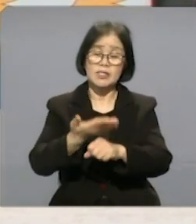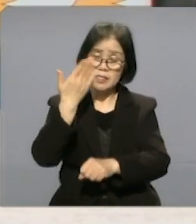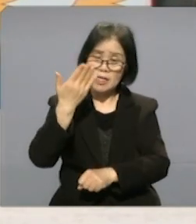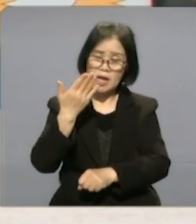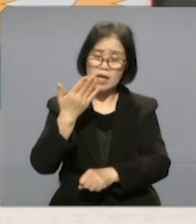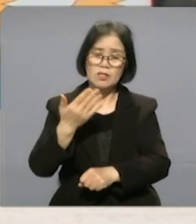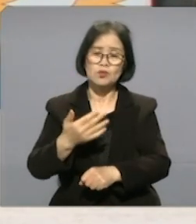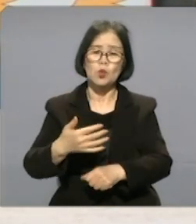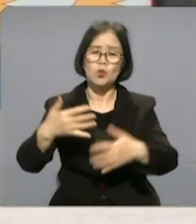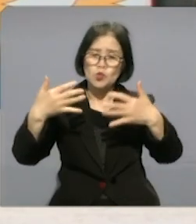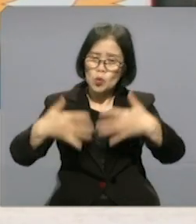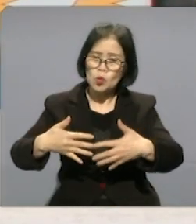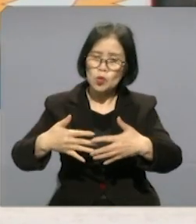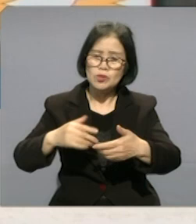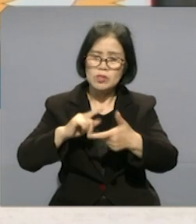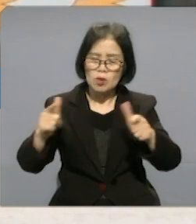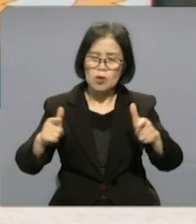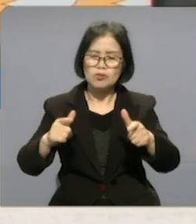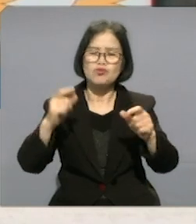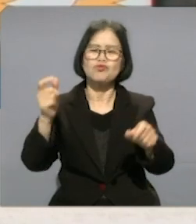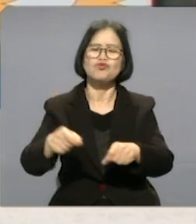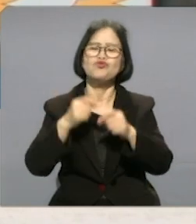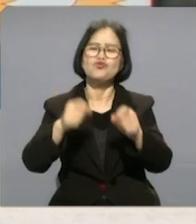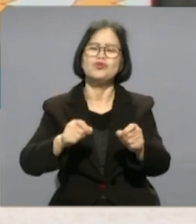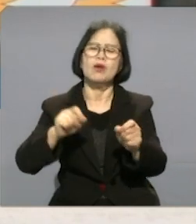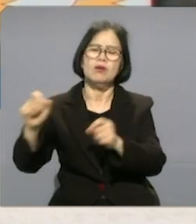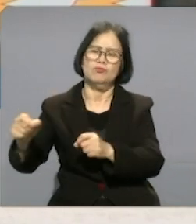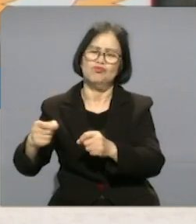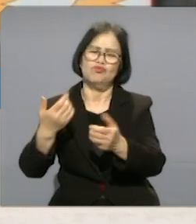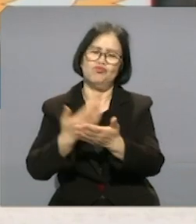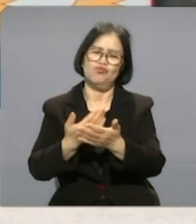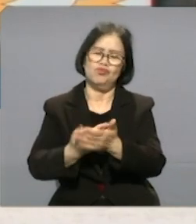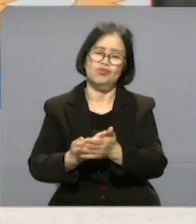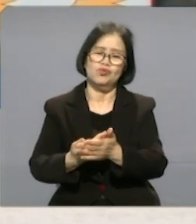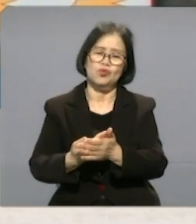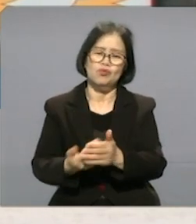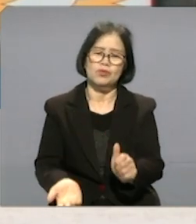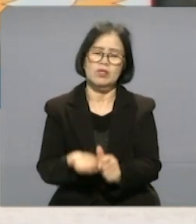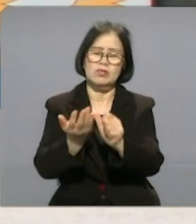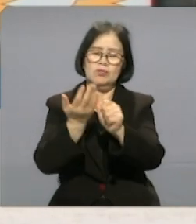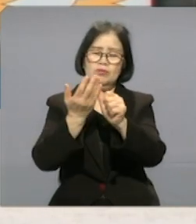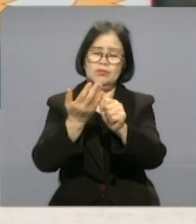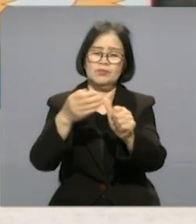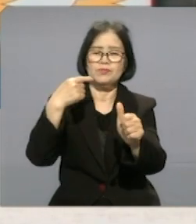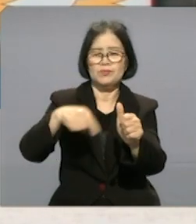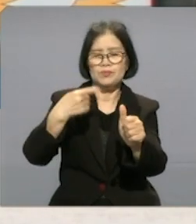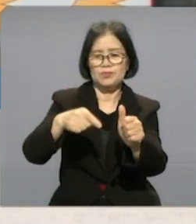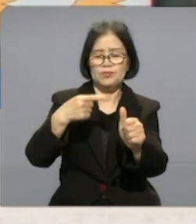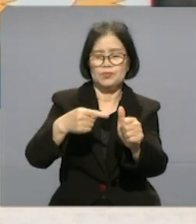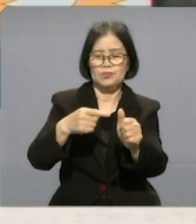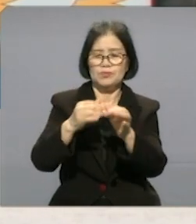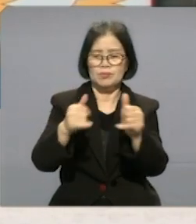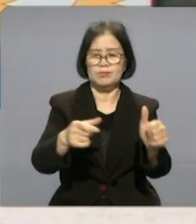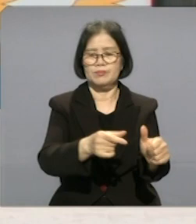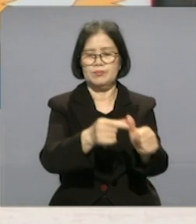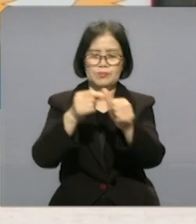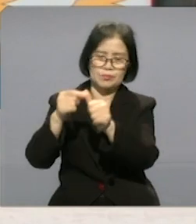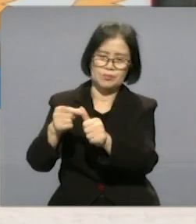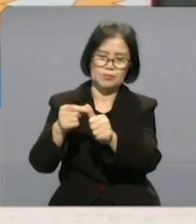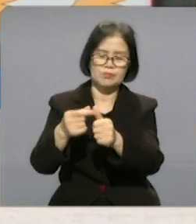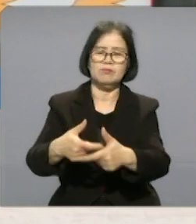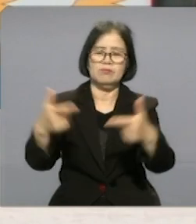경력이라든지 이런 부분들을 좀 유예시켜 주셨으면 좋겠고 양성자 교육을, 그 인력을 좀 크게